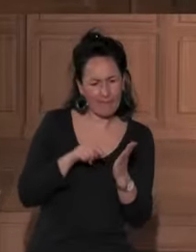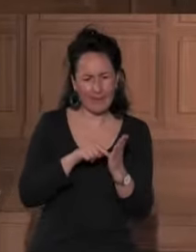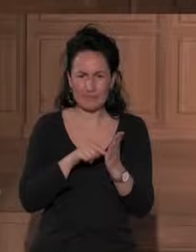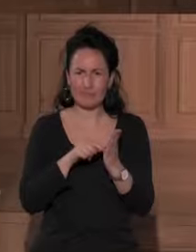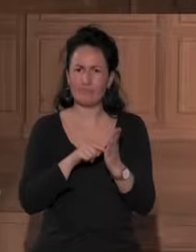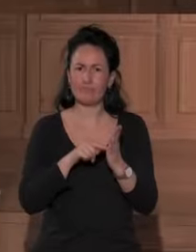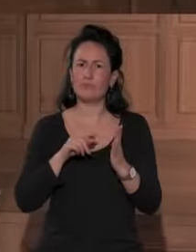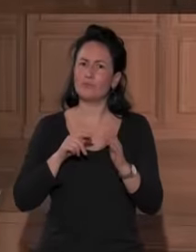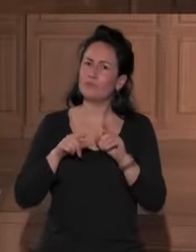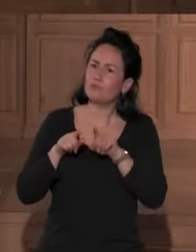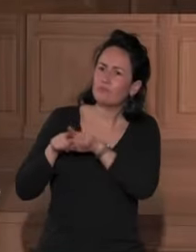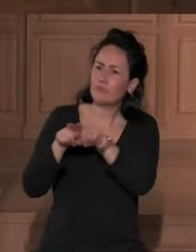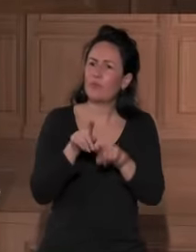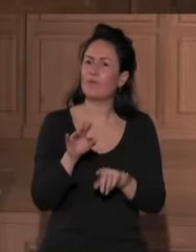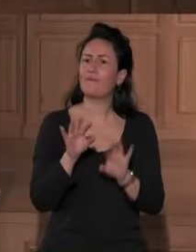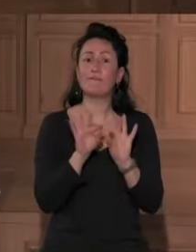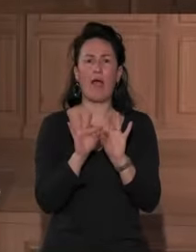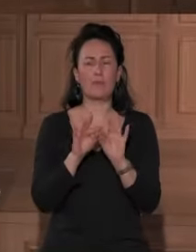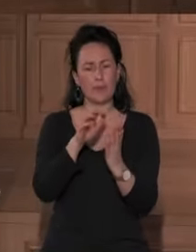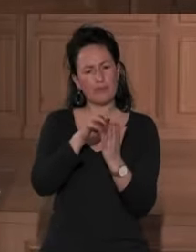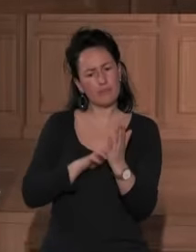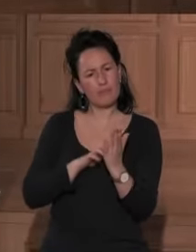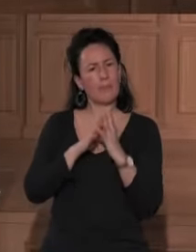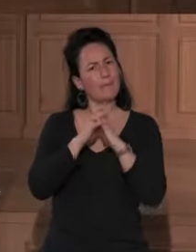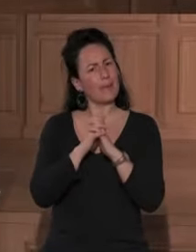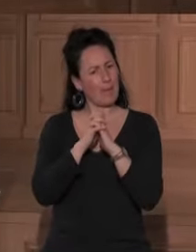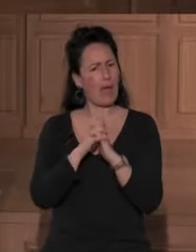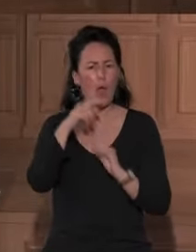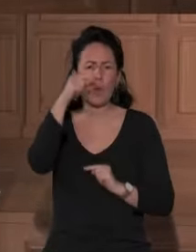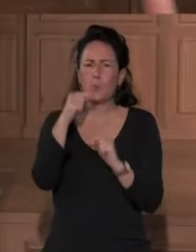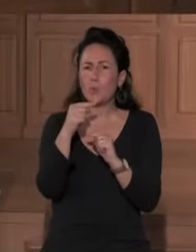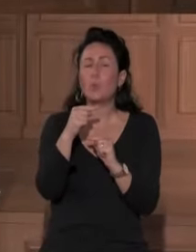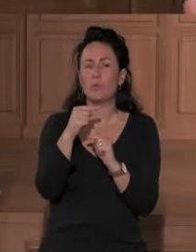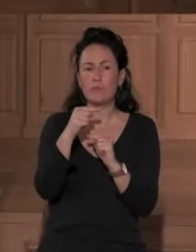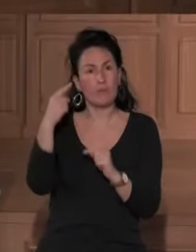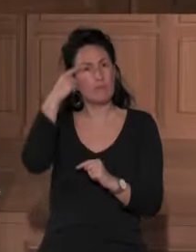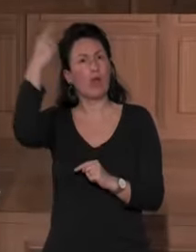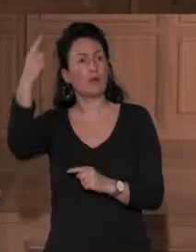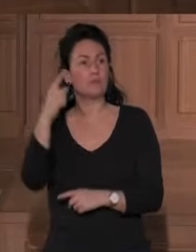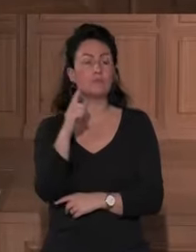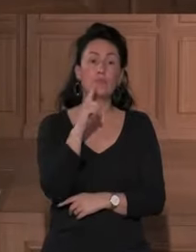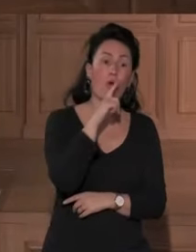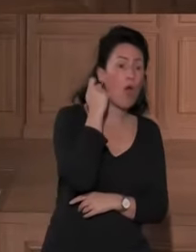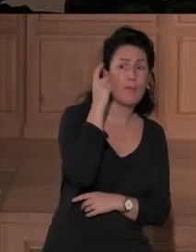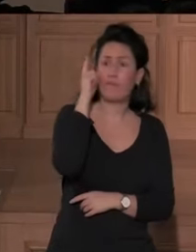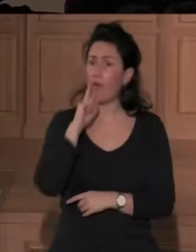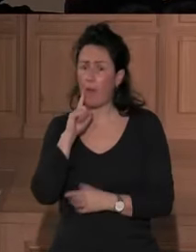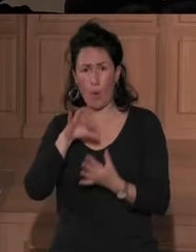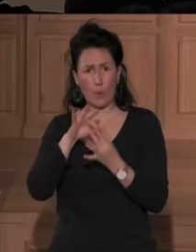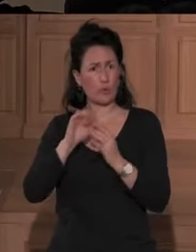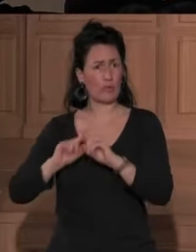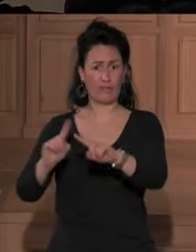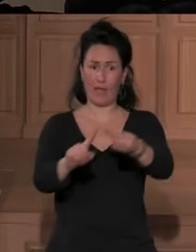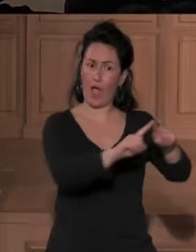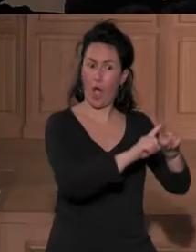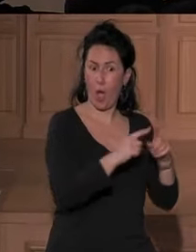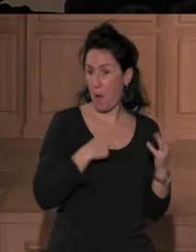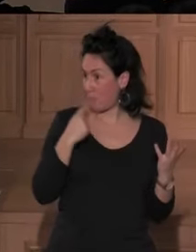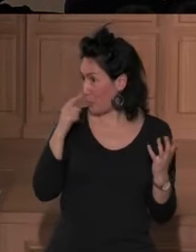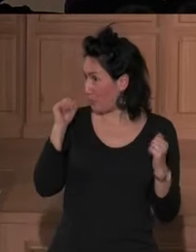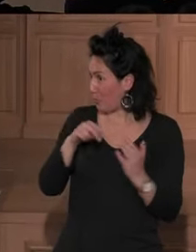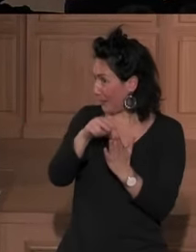regardé, il a écrit une petite prière qui est courte, où il pense aux hommes et femmes de religions différentes. Donc je me suis dit qu'on va pouvoir la